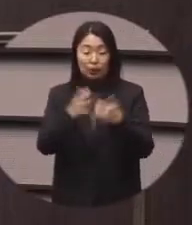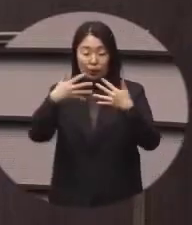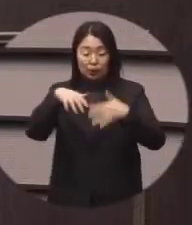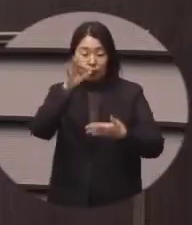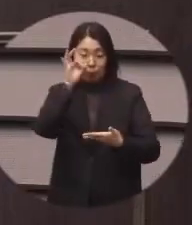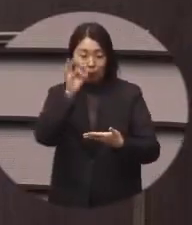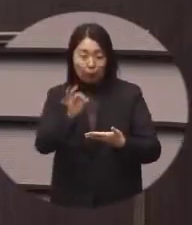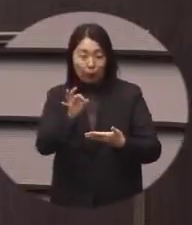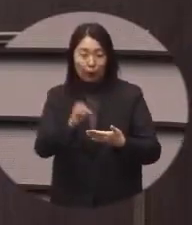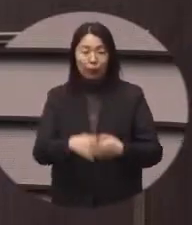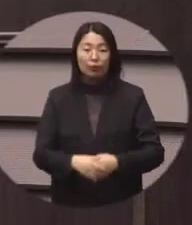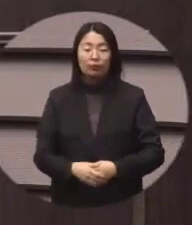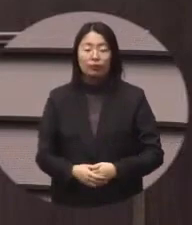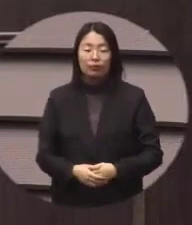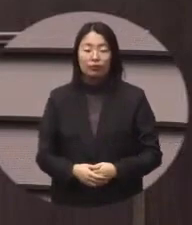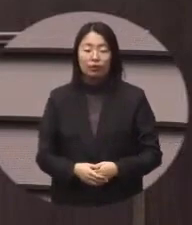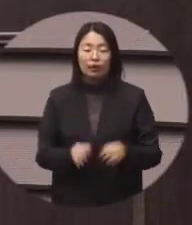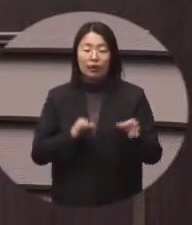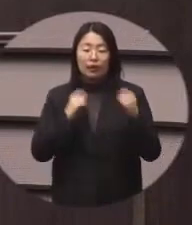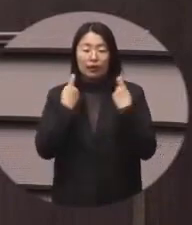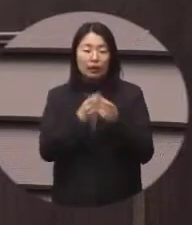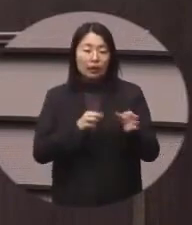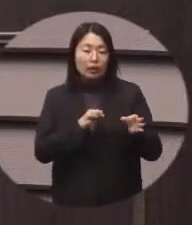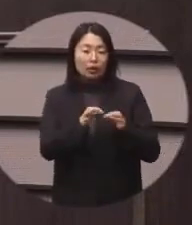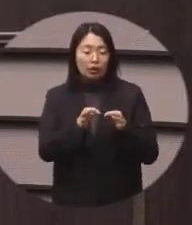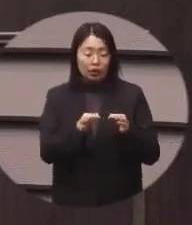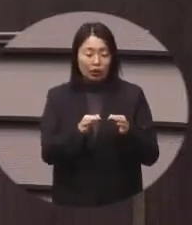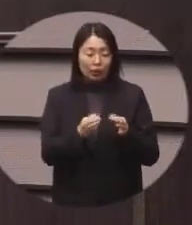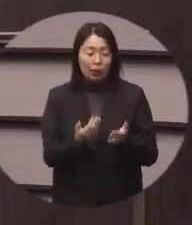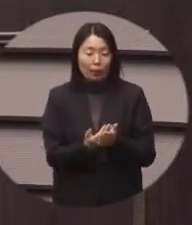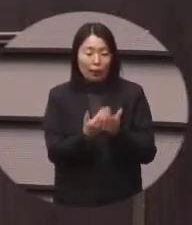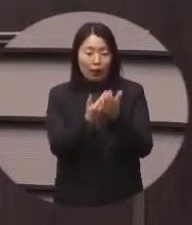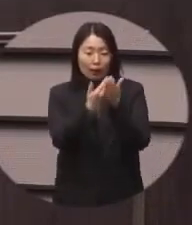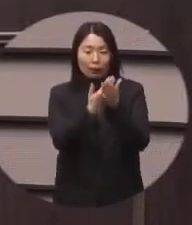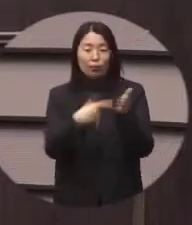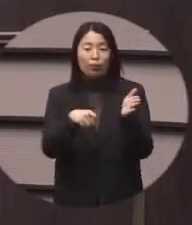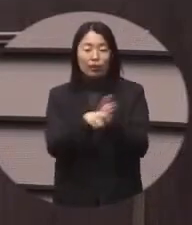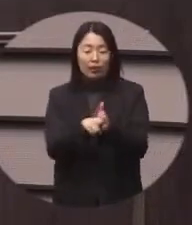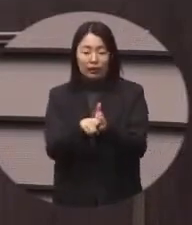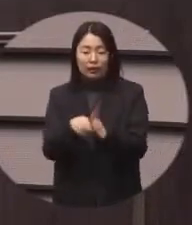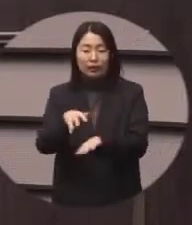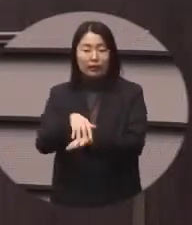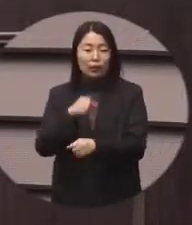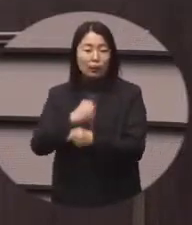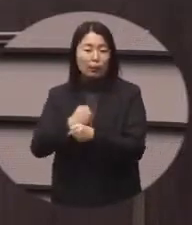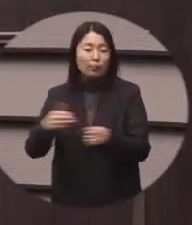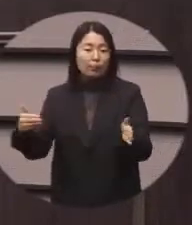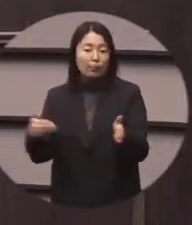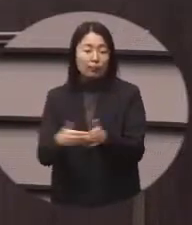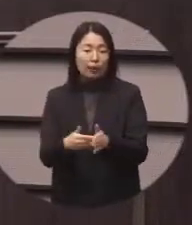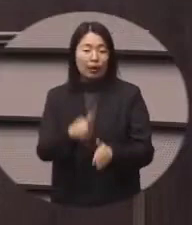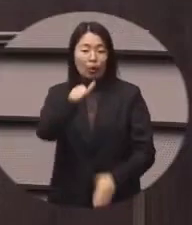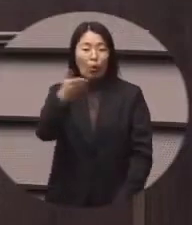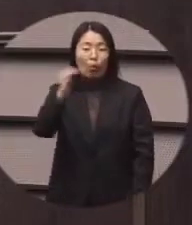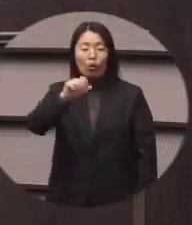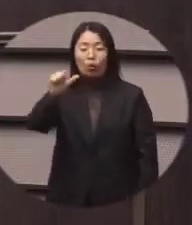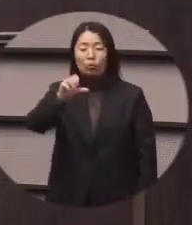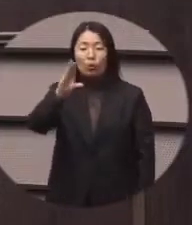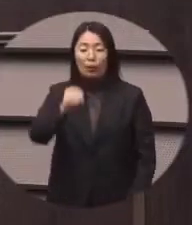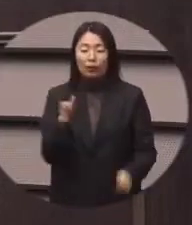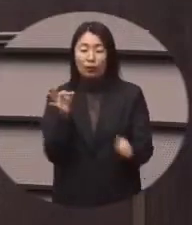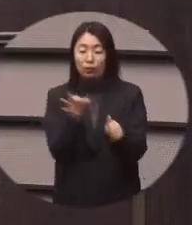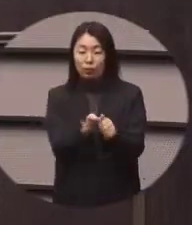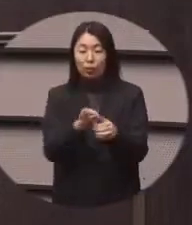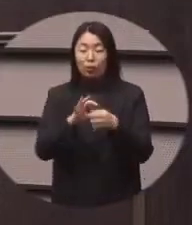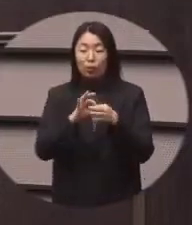가구 소공인의 성장과 발전을 위한 제도적 지원 체계를 마련했습니다. 내년에도 5억 5천만 원을 투입해